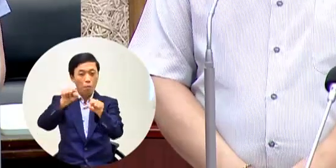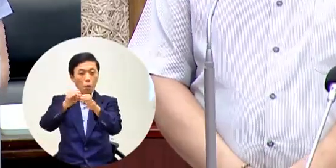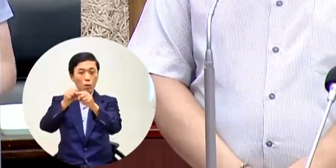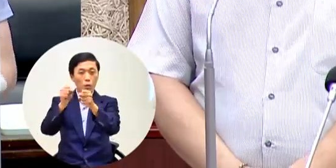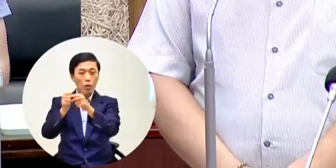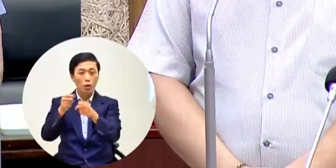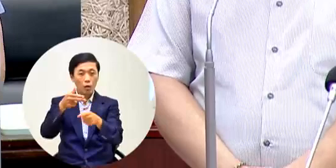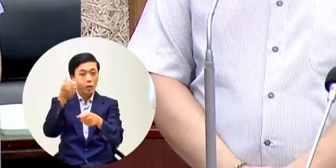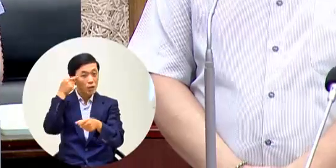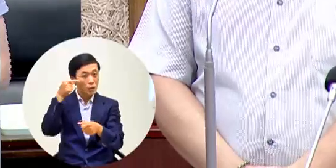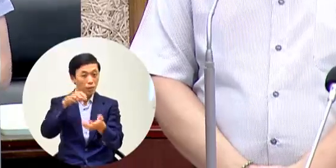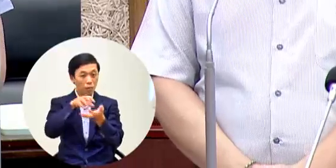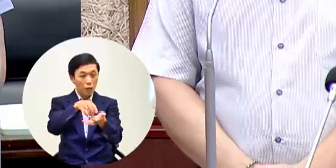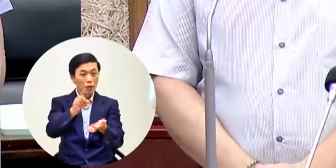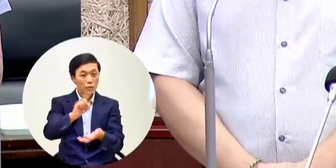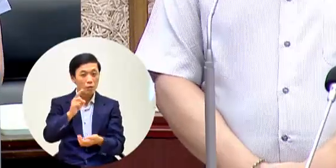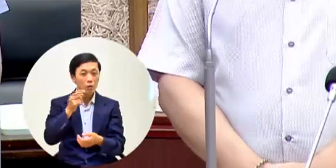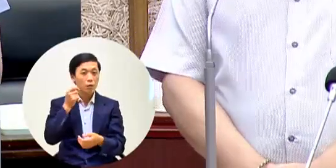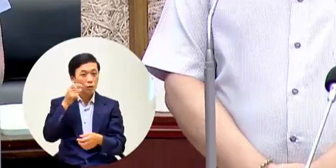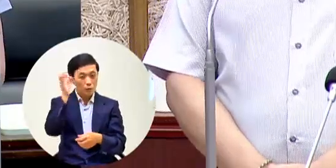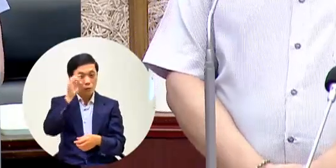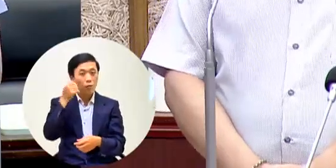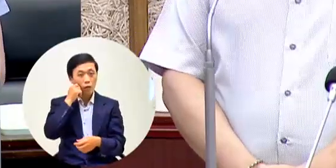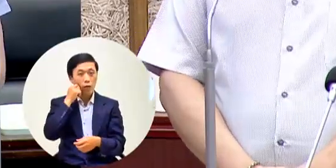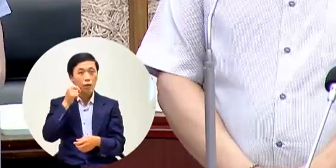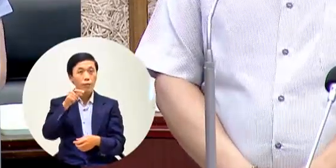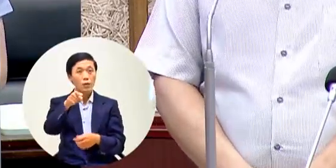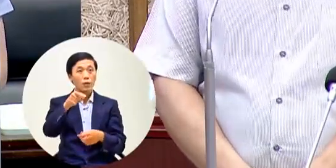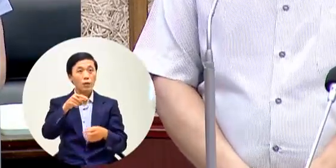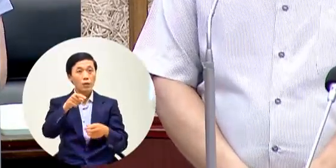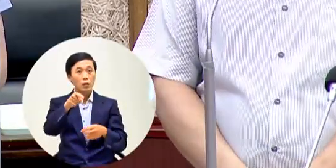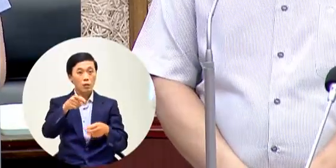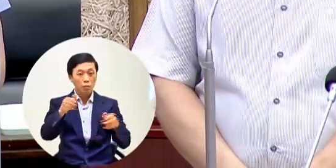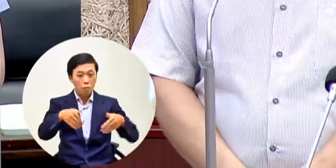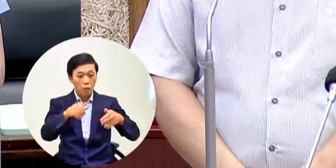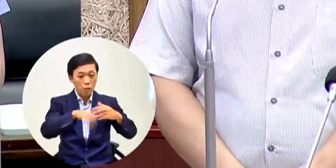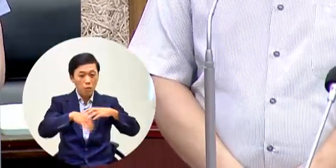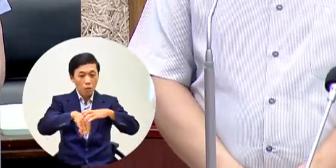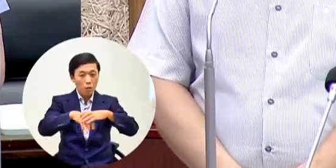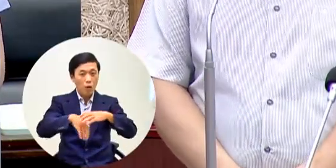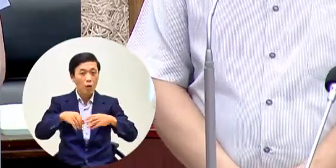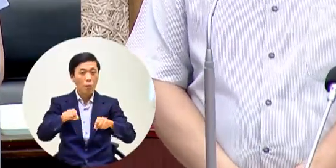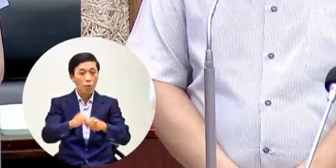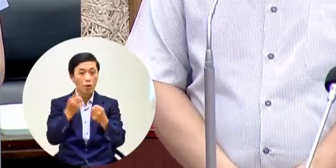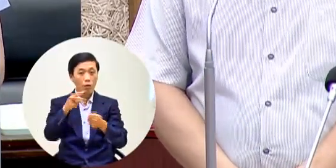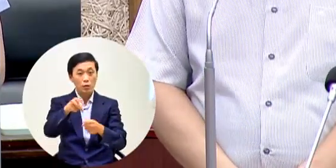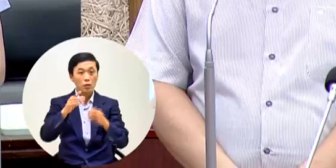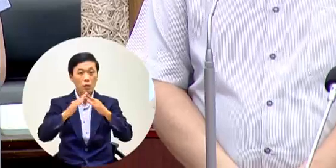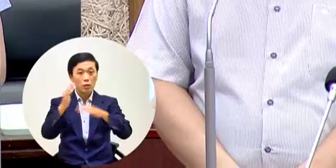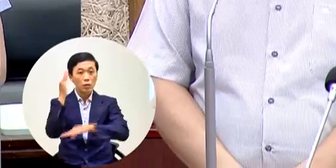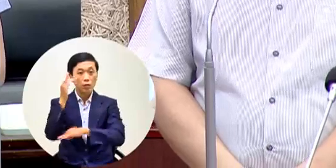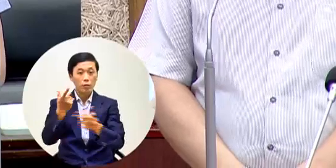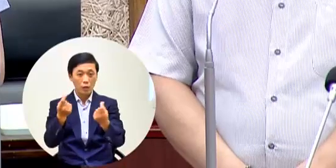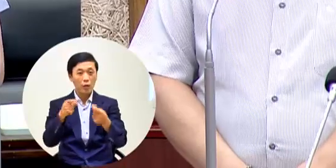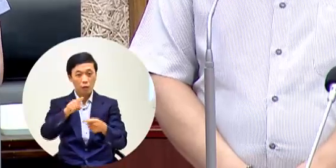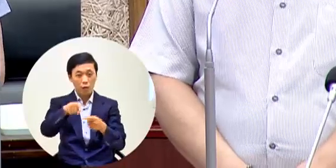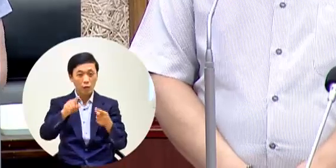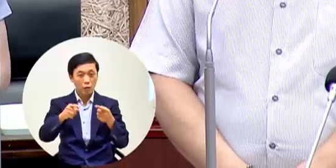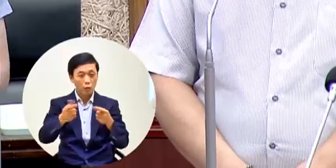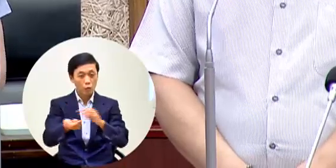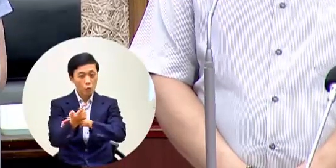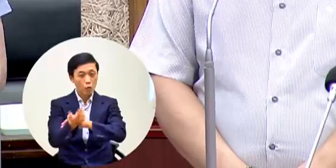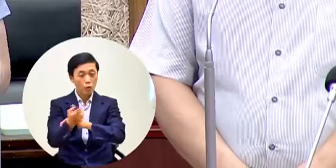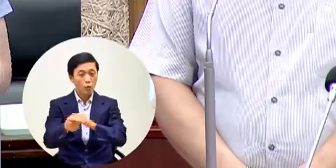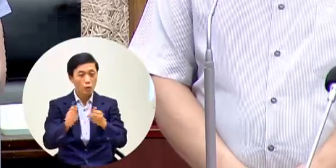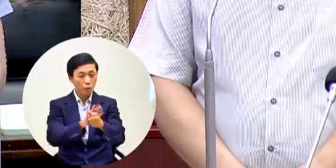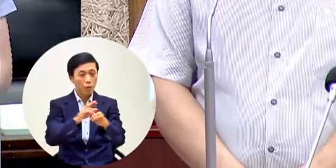望那个市长。你讲乌派的，你虽然是拢平面拢是市政府，唔爱赶紧人处理啊，好，我们不要造成我